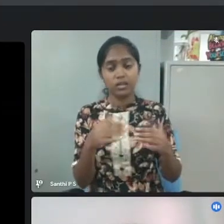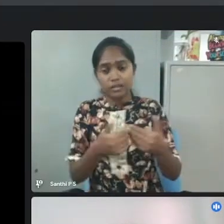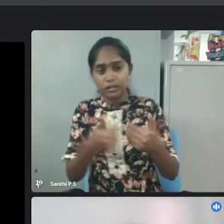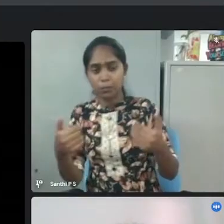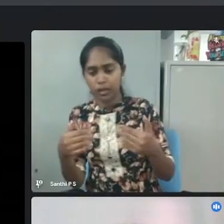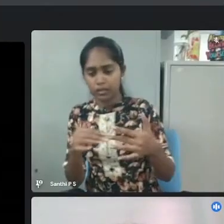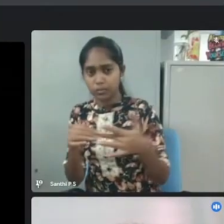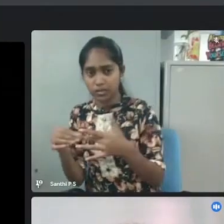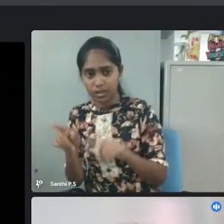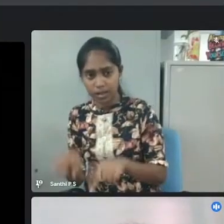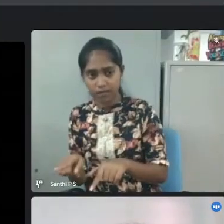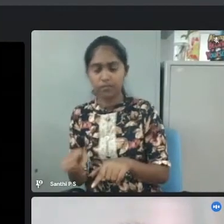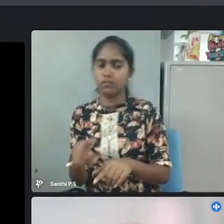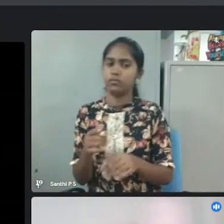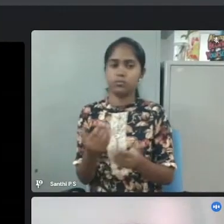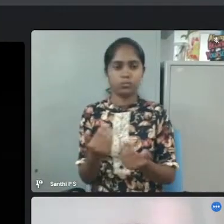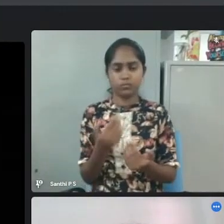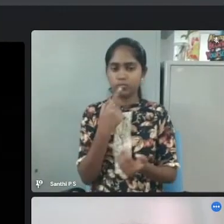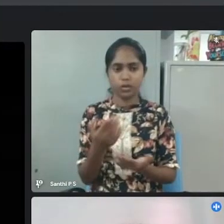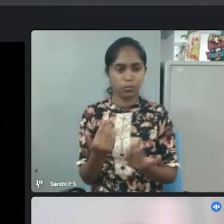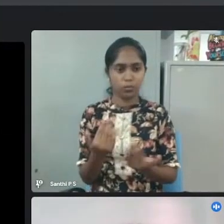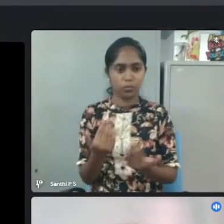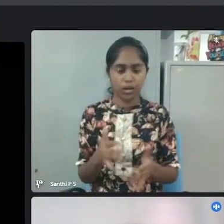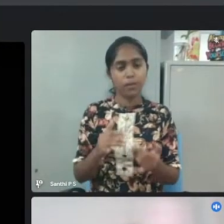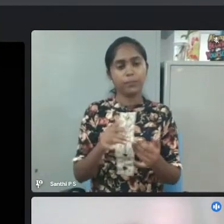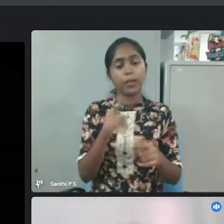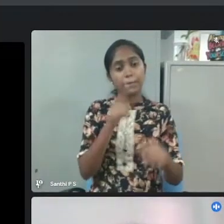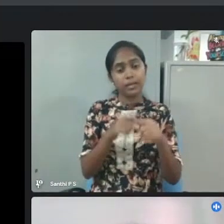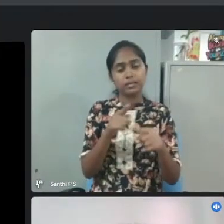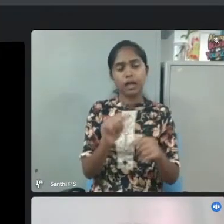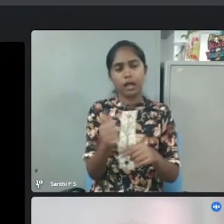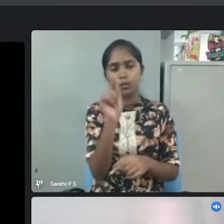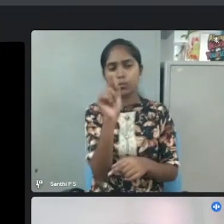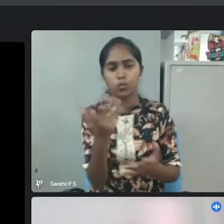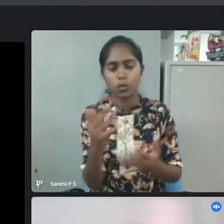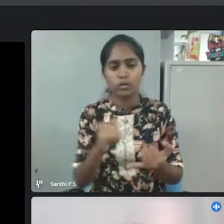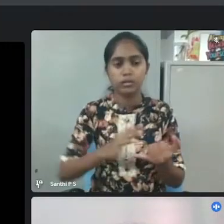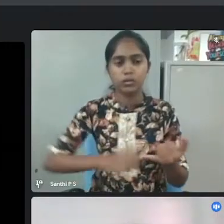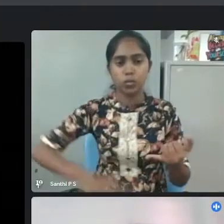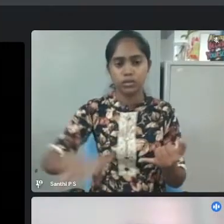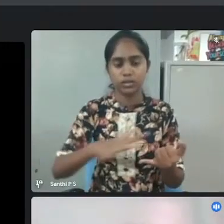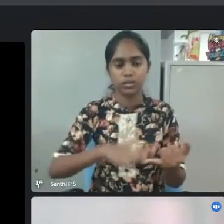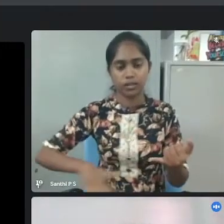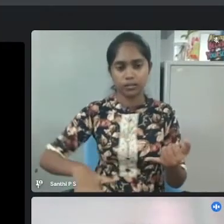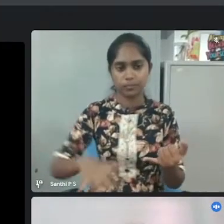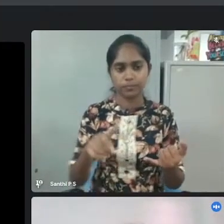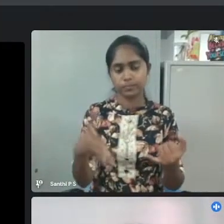മറുവശം കൂടിയുണ്ട്. ആ ഒരു സാമൂഹിക ചുറ്റുപാട് ഭിന്നശേഷിക്കാർക്ക് മാത്രമല്ല ഗുണം ചെയ്യുന്നത്, ഇത്